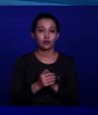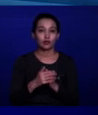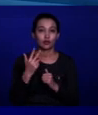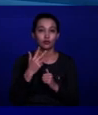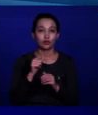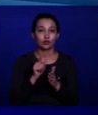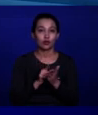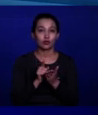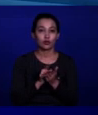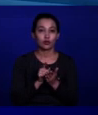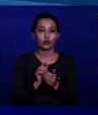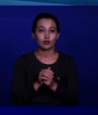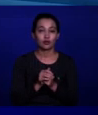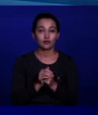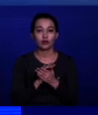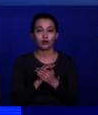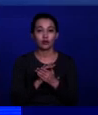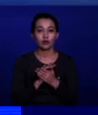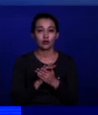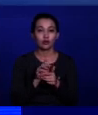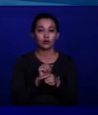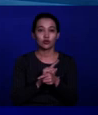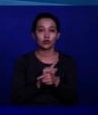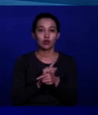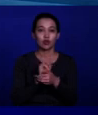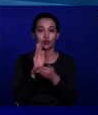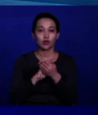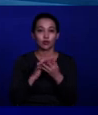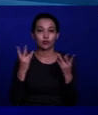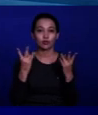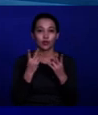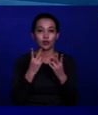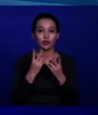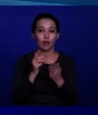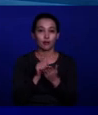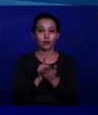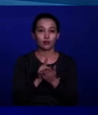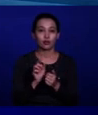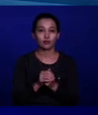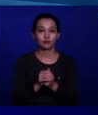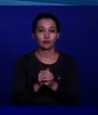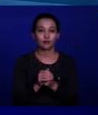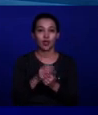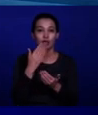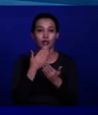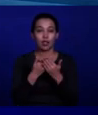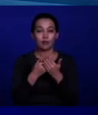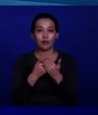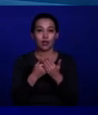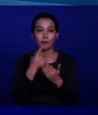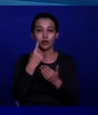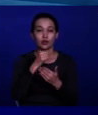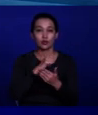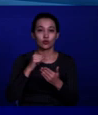Keyingi topshirig'imiz 3-chi topshiriq soatlarda ifodalang deyilgan. Sizga namuna sifatida